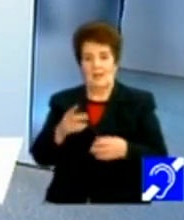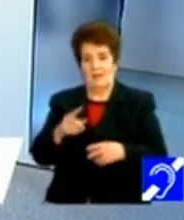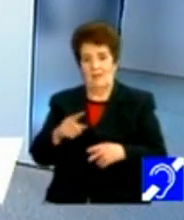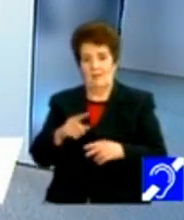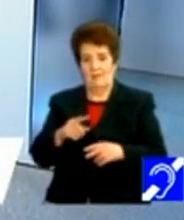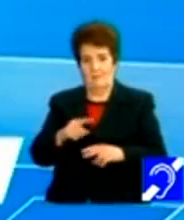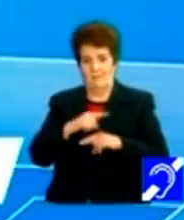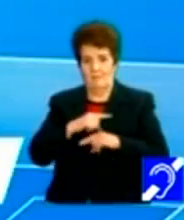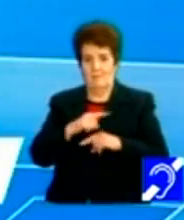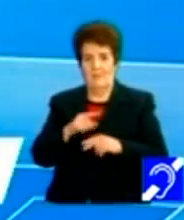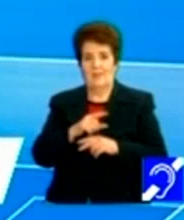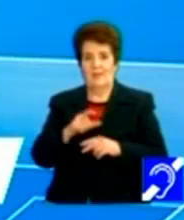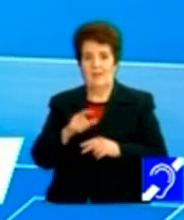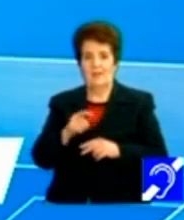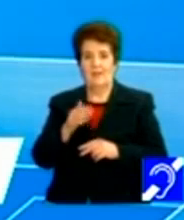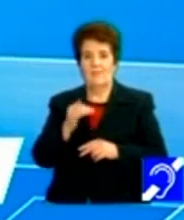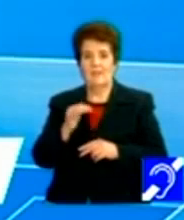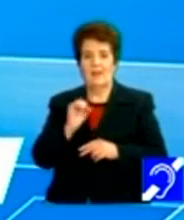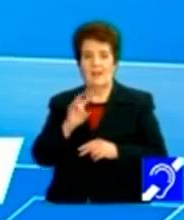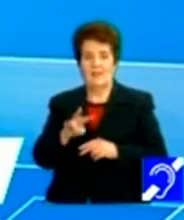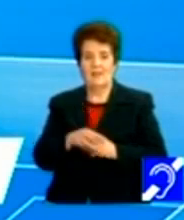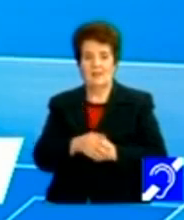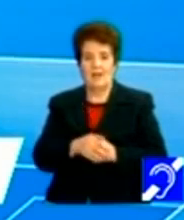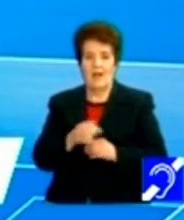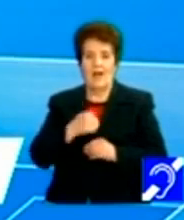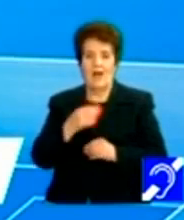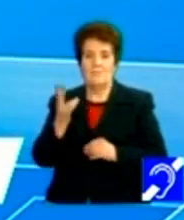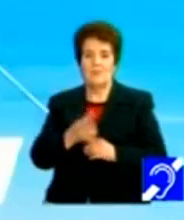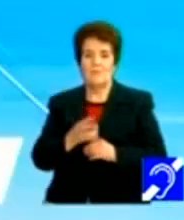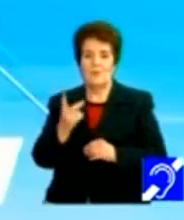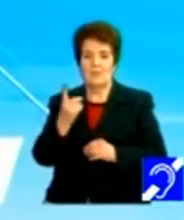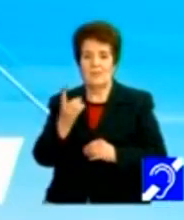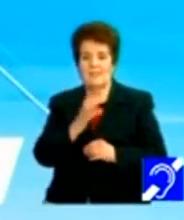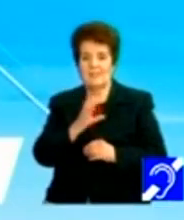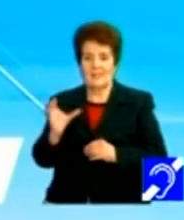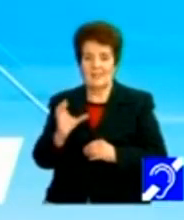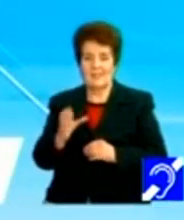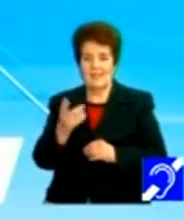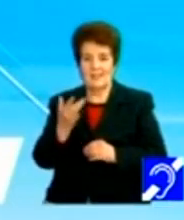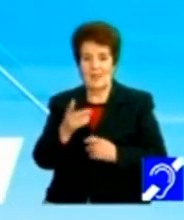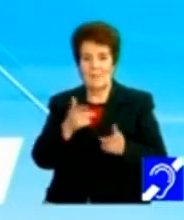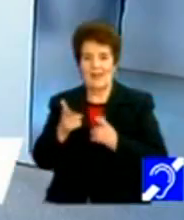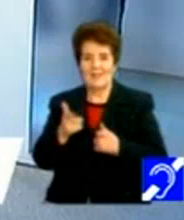Ok. Domnul Chirtoacă, ultimul minut. Am nevoie de câteva secunde de pregătire.